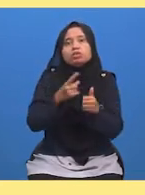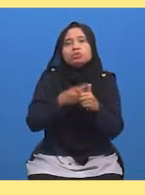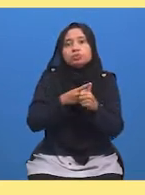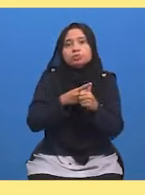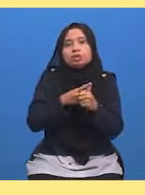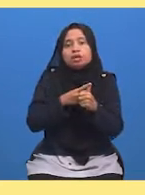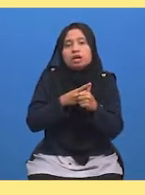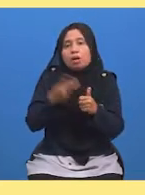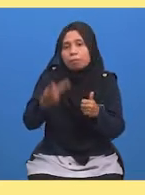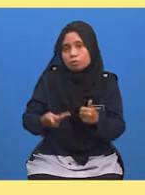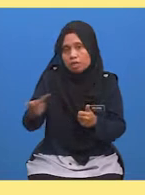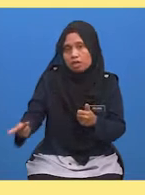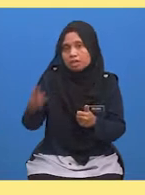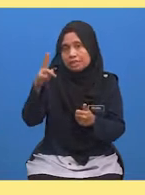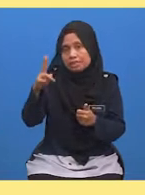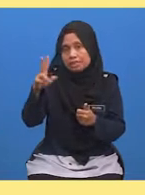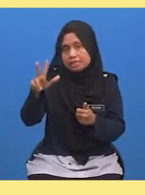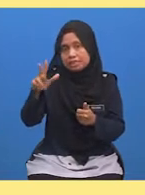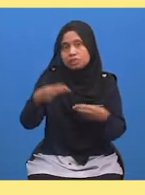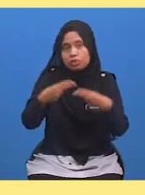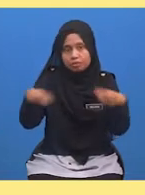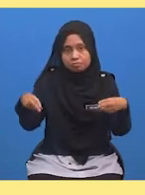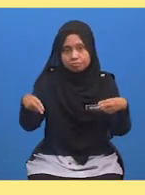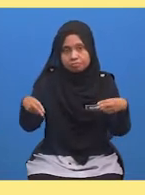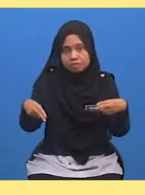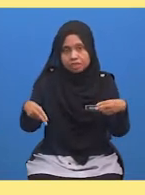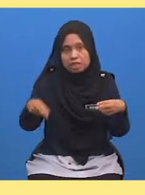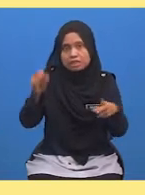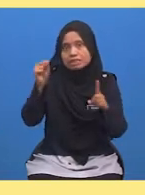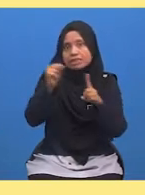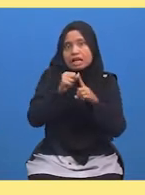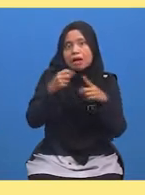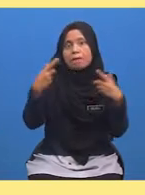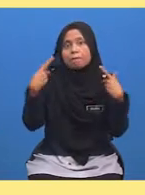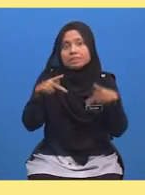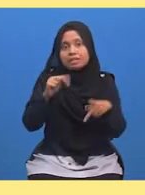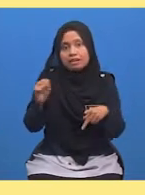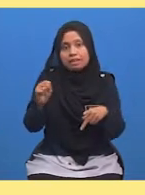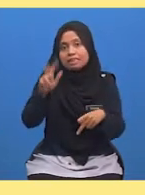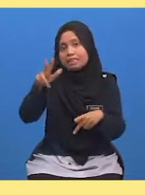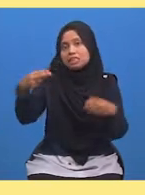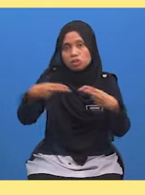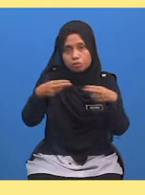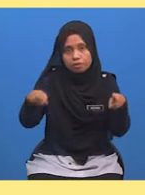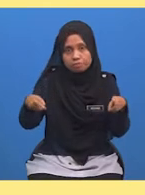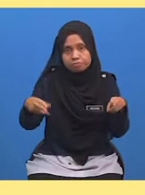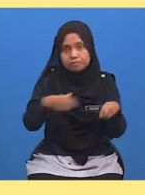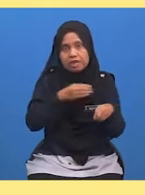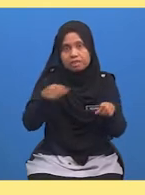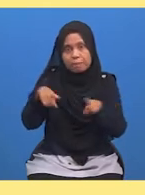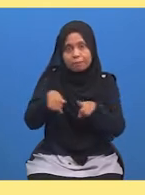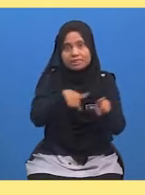iaitu produk 3 huraian, sasaran pasaran 3 huraian